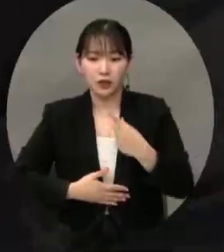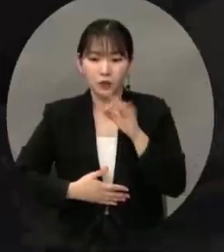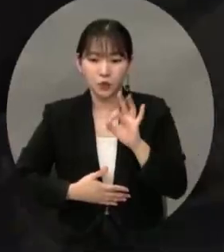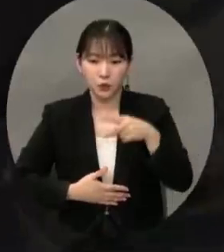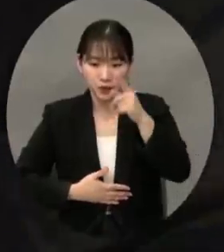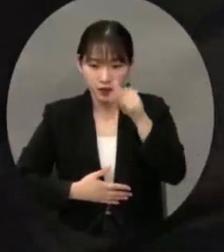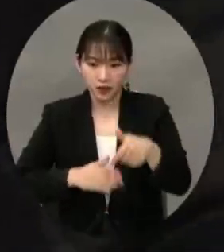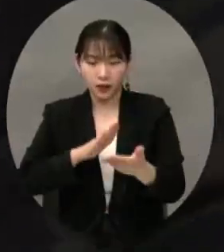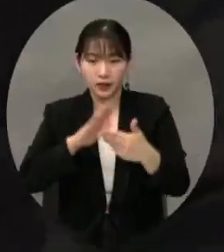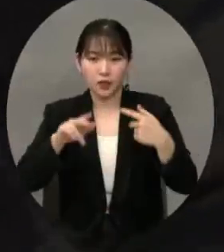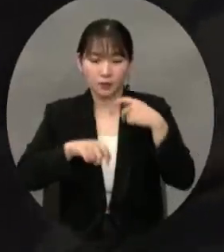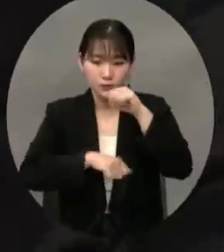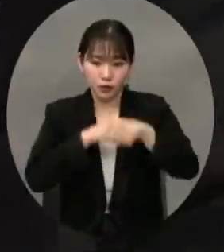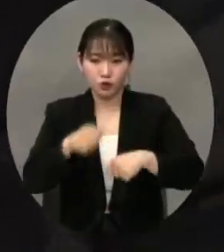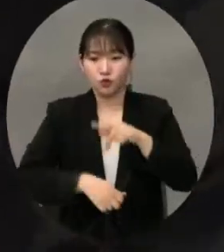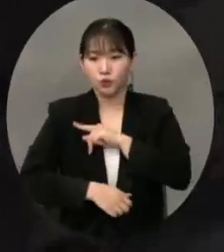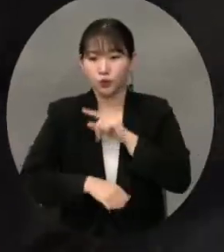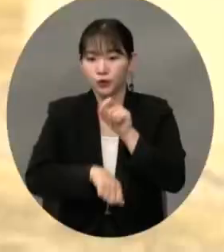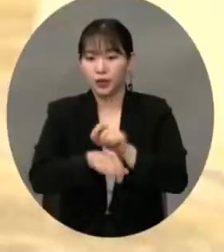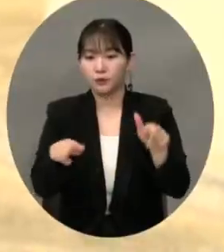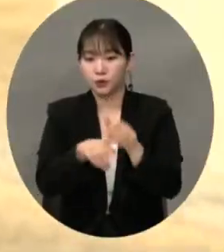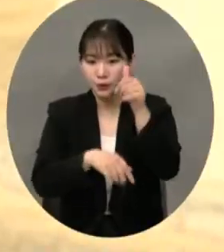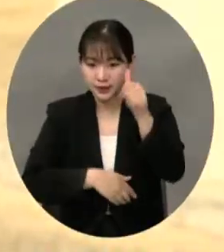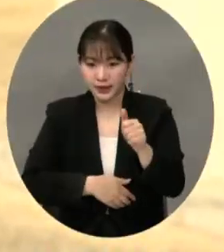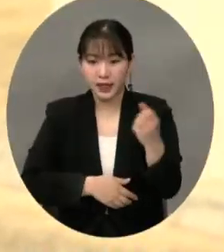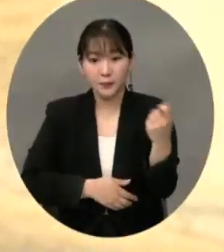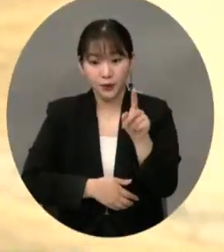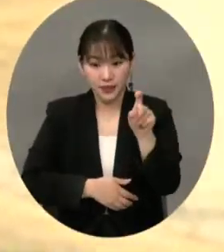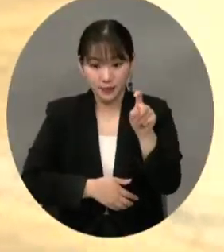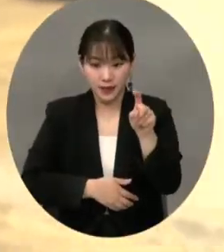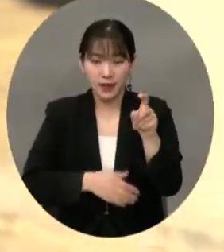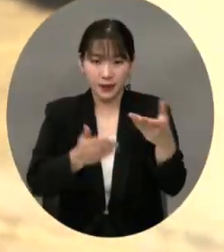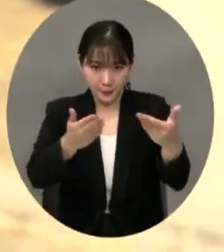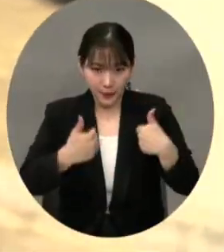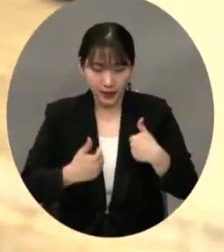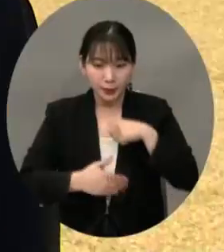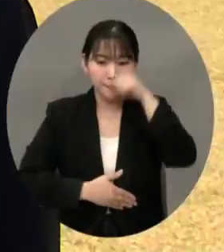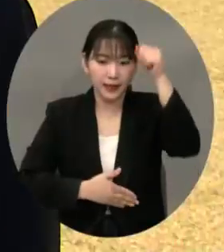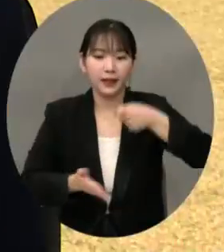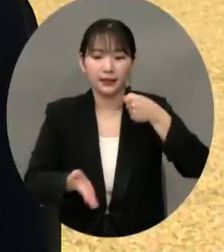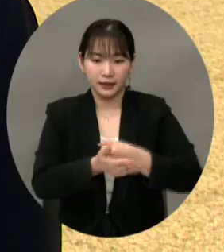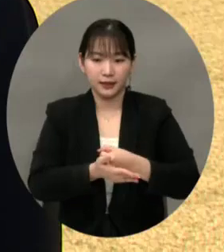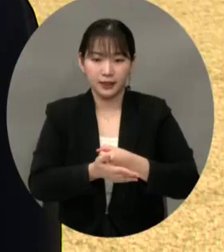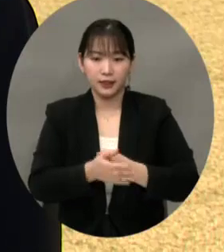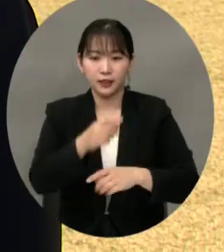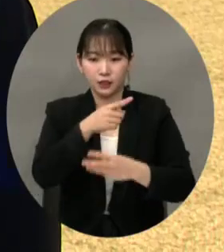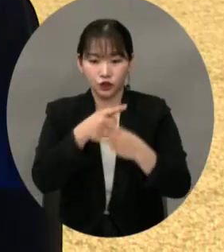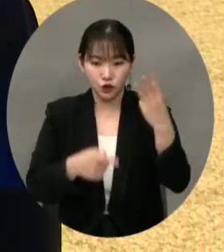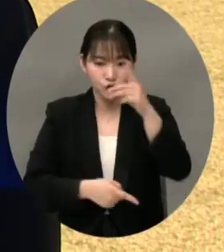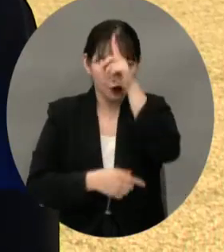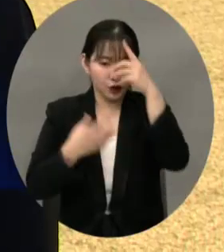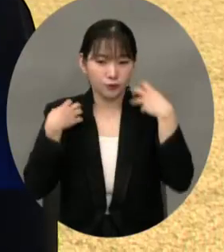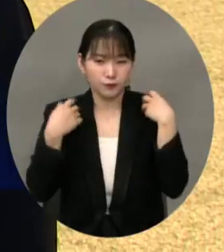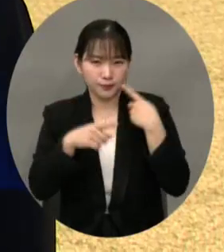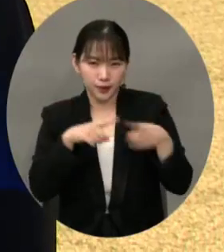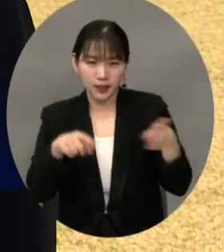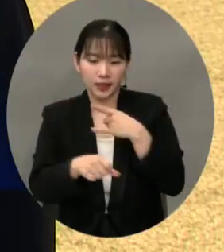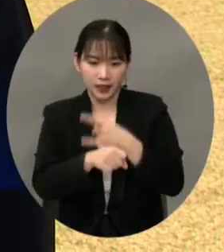전 민주노총 사무총장도 11번으로 당선을 확정지었습니다. 윤석열